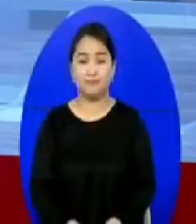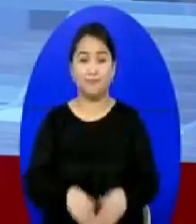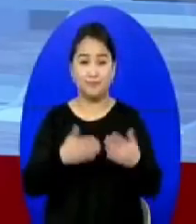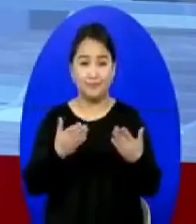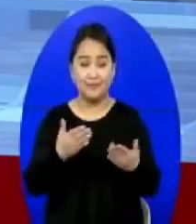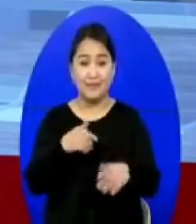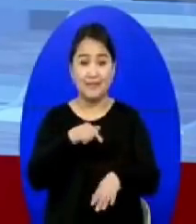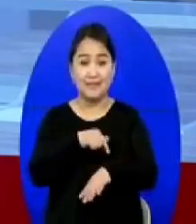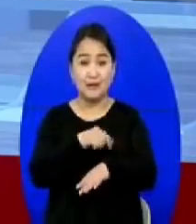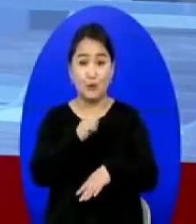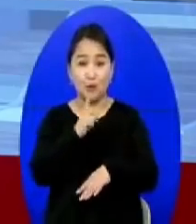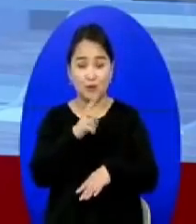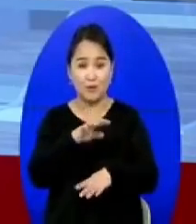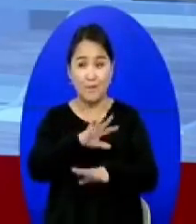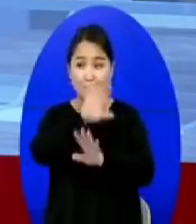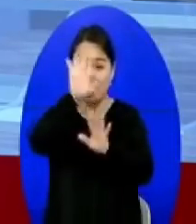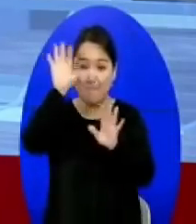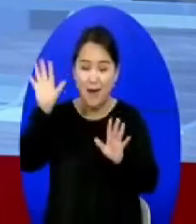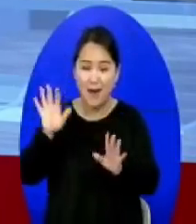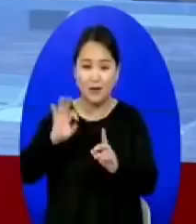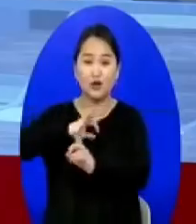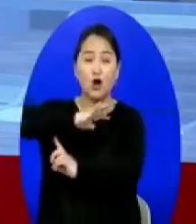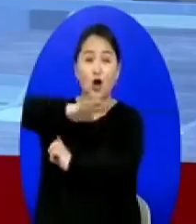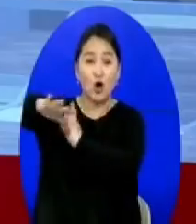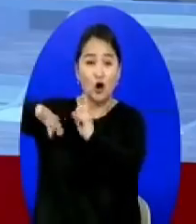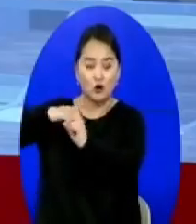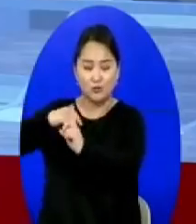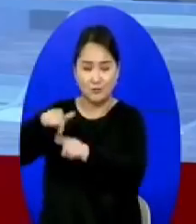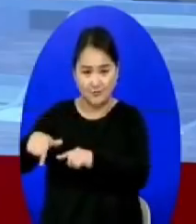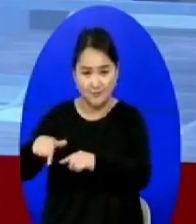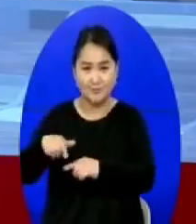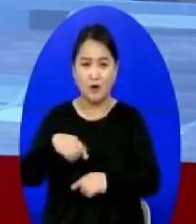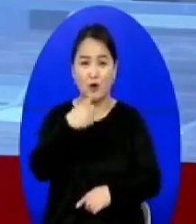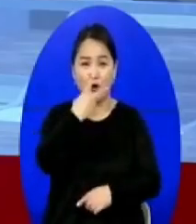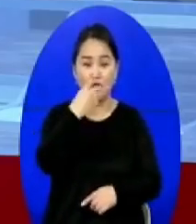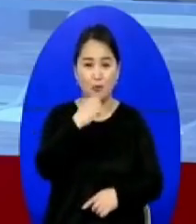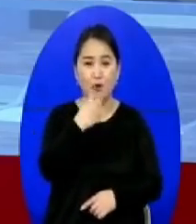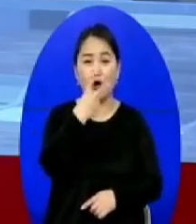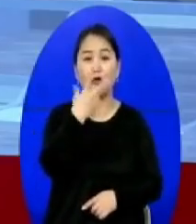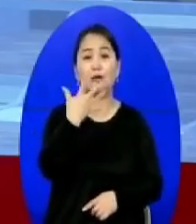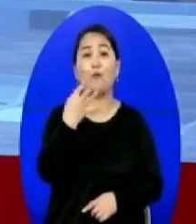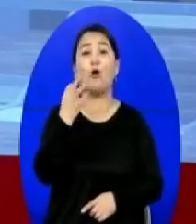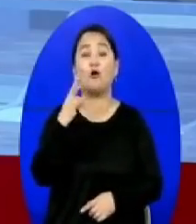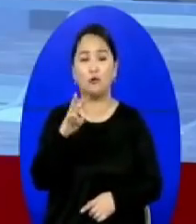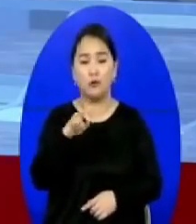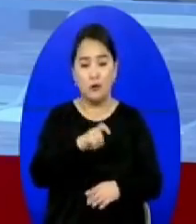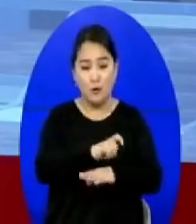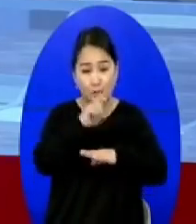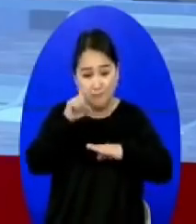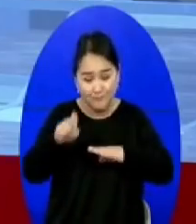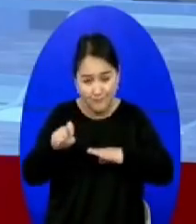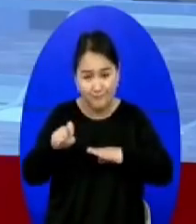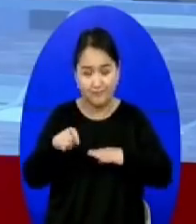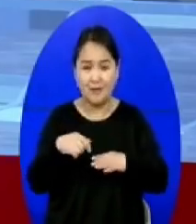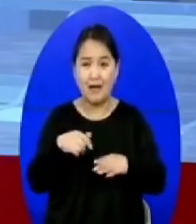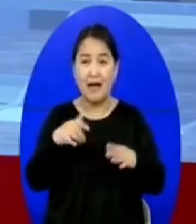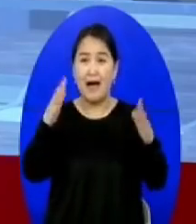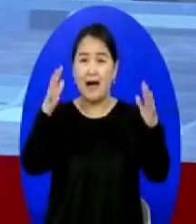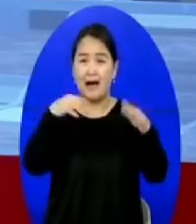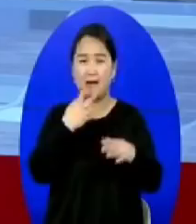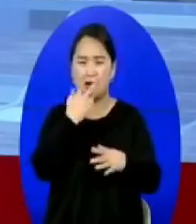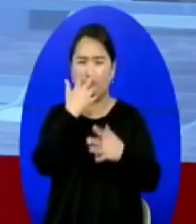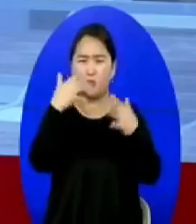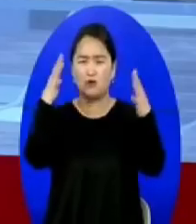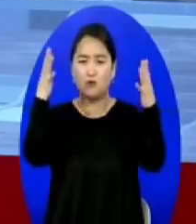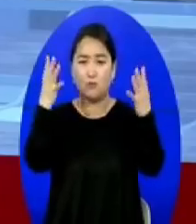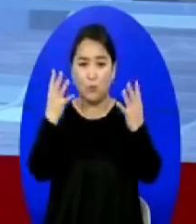Эрхэмжүүлэгчтэй цагийн үр дүүлбэр байгаль орчны болонгаар хөргөлжилж байна. 2025 он хүртэл агарын бохирдлыг бууруулах богино болон дунд хугацааны хөтөлбөрийг засгийн газраас баталсан. Энэ